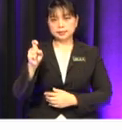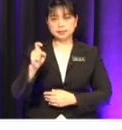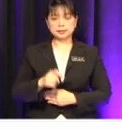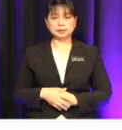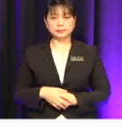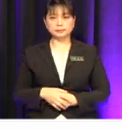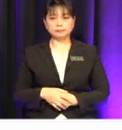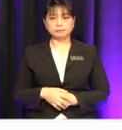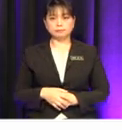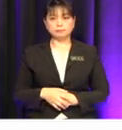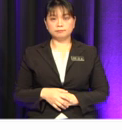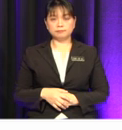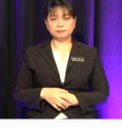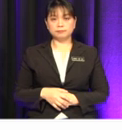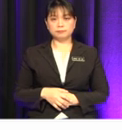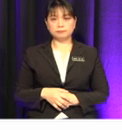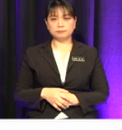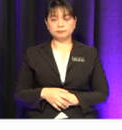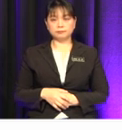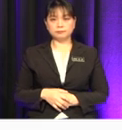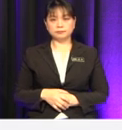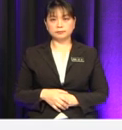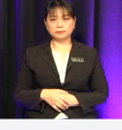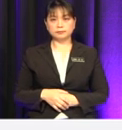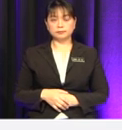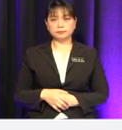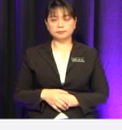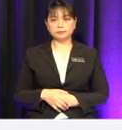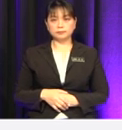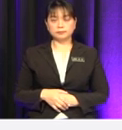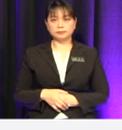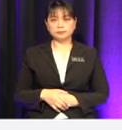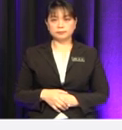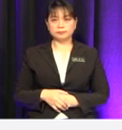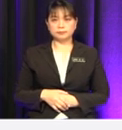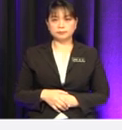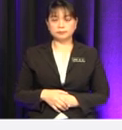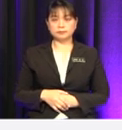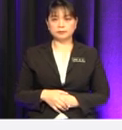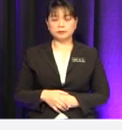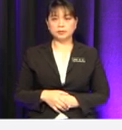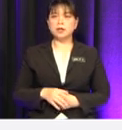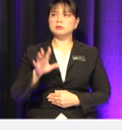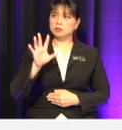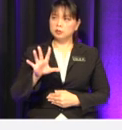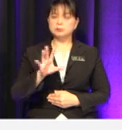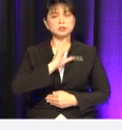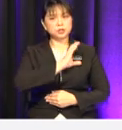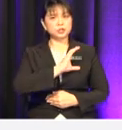diantaranya iya oke Saya coba bilang kepada saya ada 5 kaki